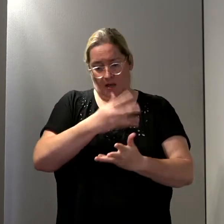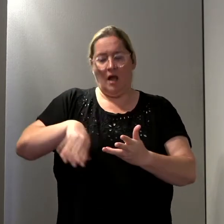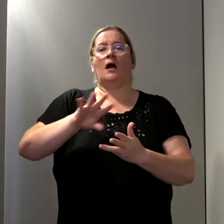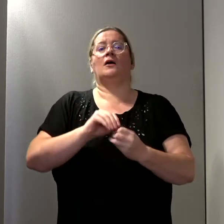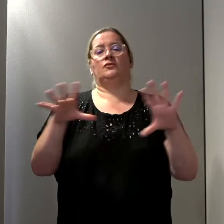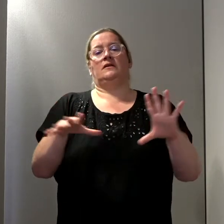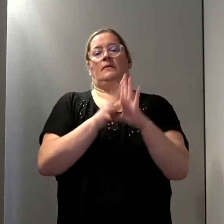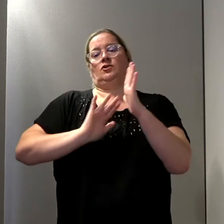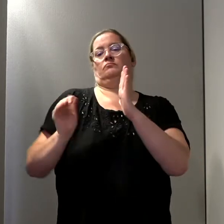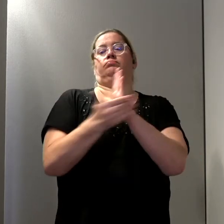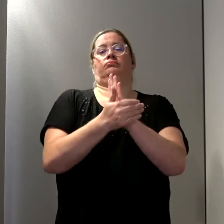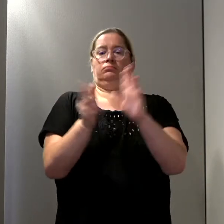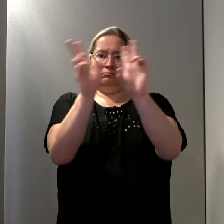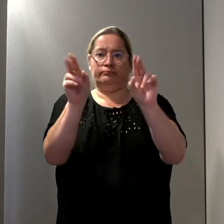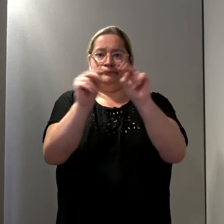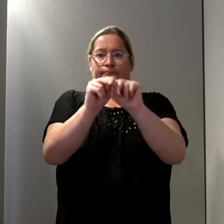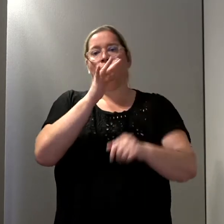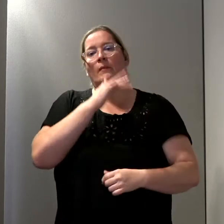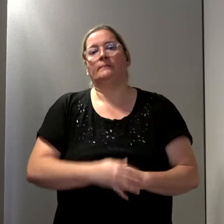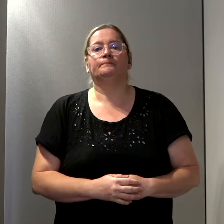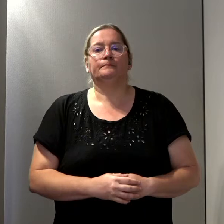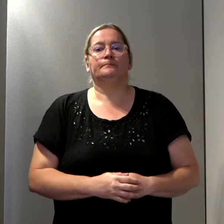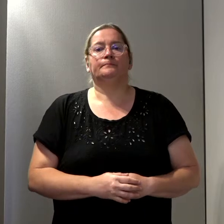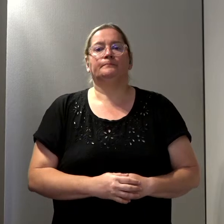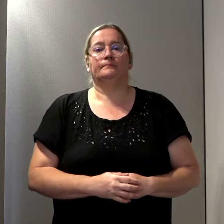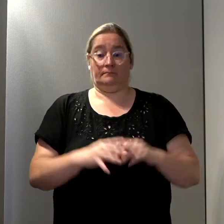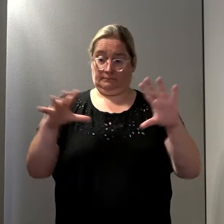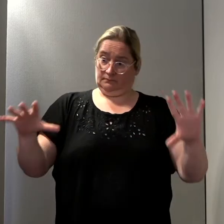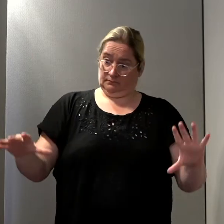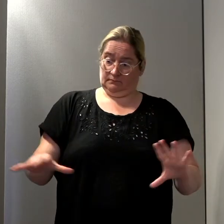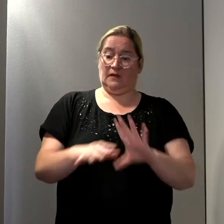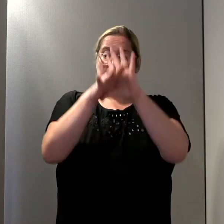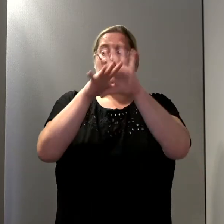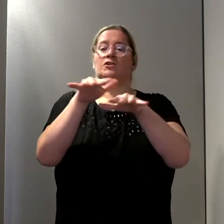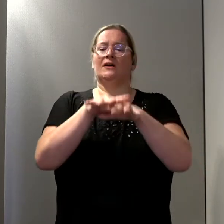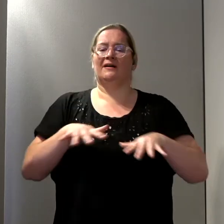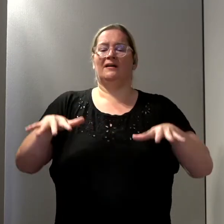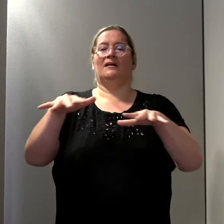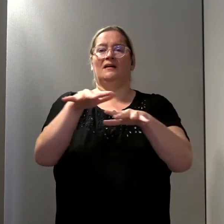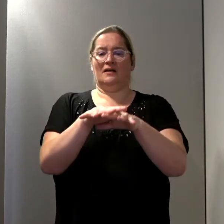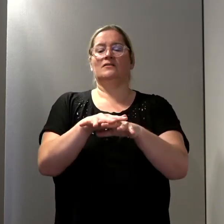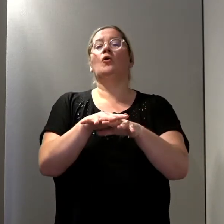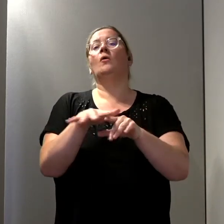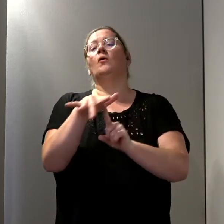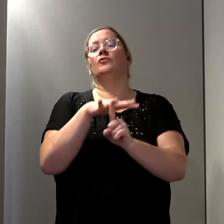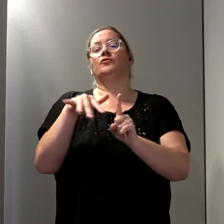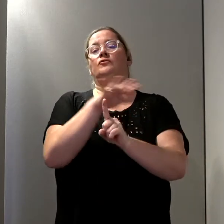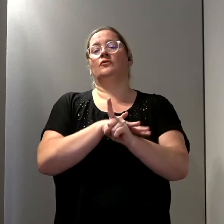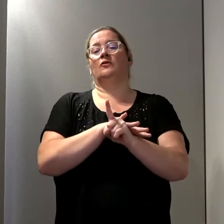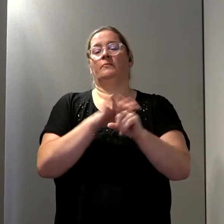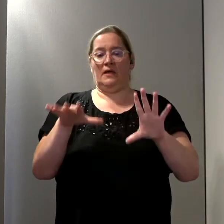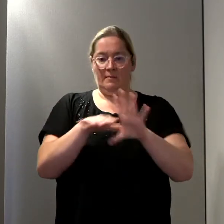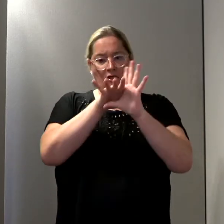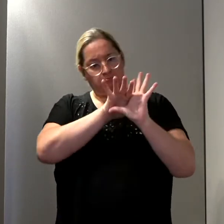une description. Donc, si les images publiées sur les réseaux sociaux n'ont pas d'alternative